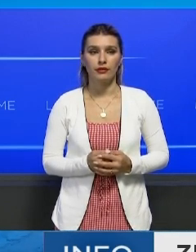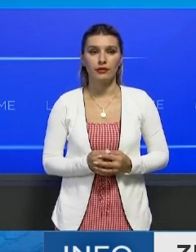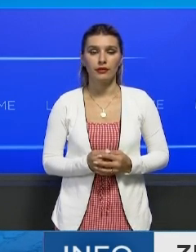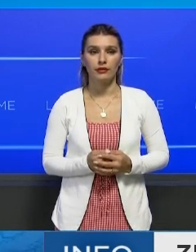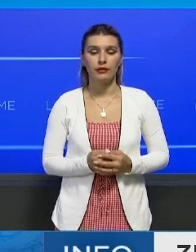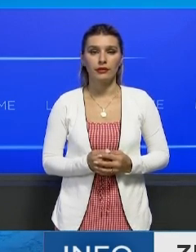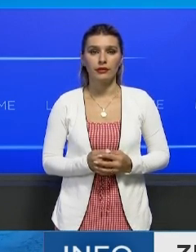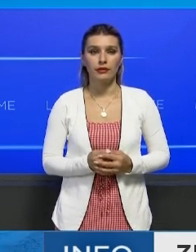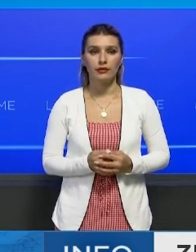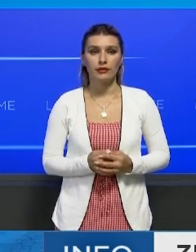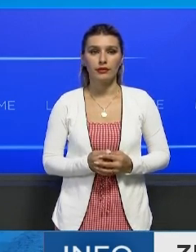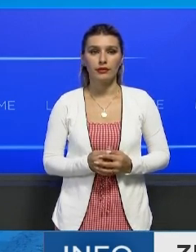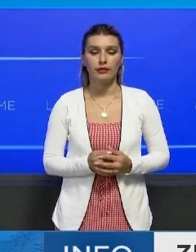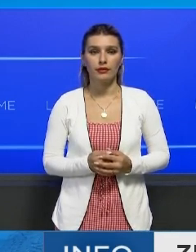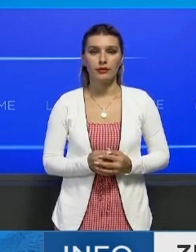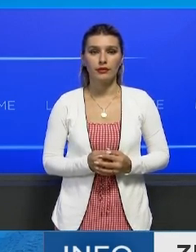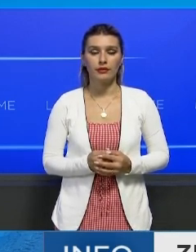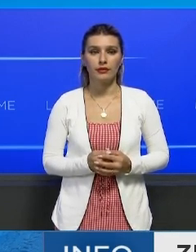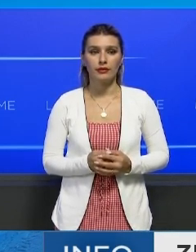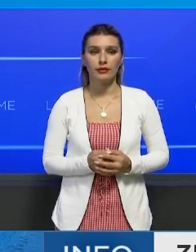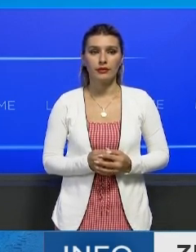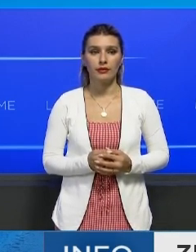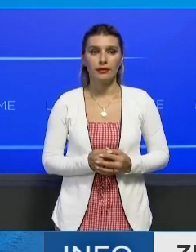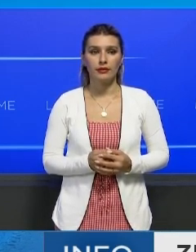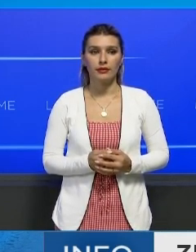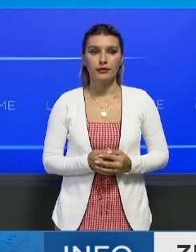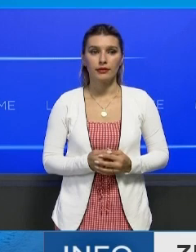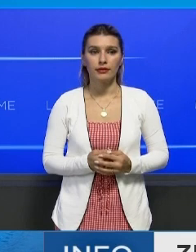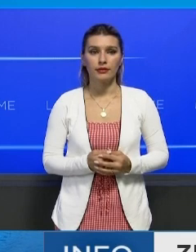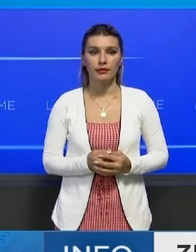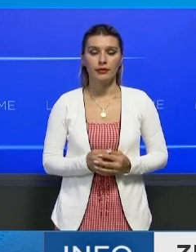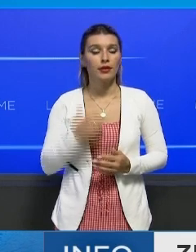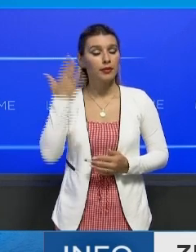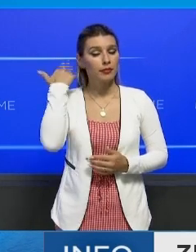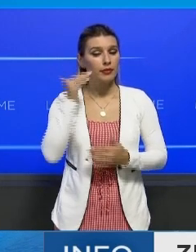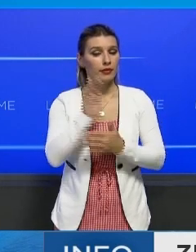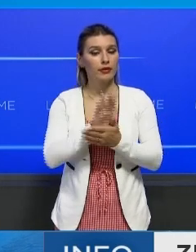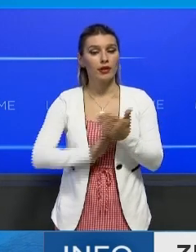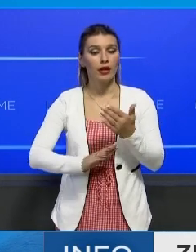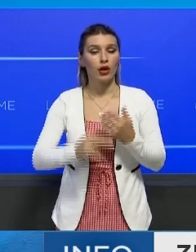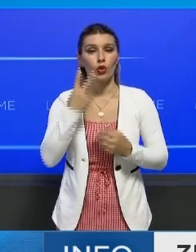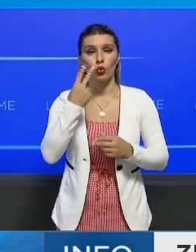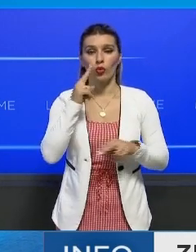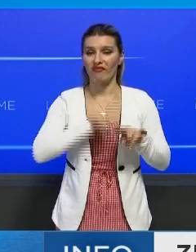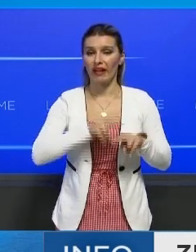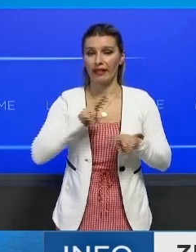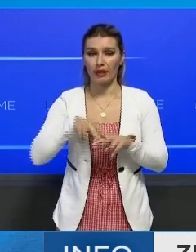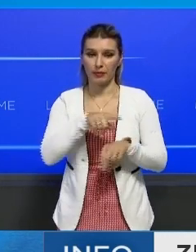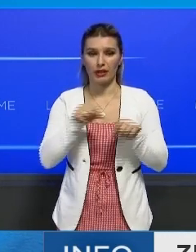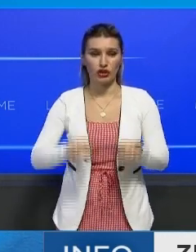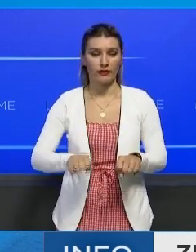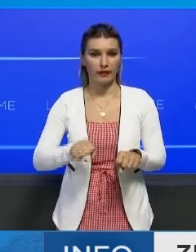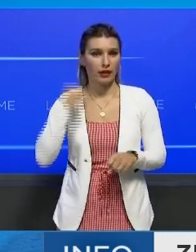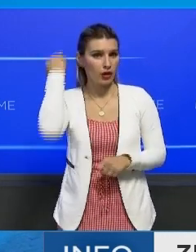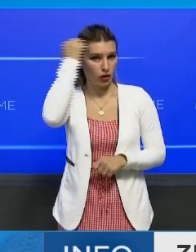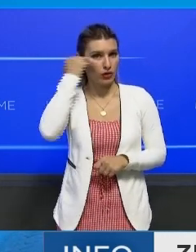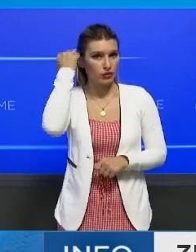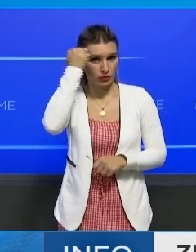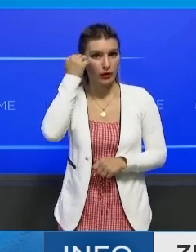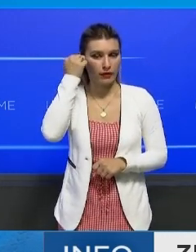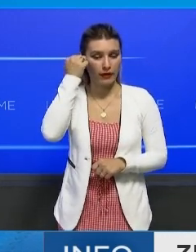veturave që mbajnë akronimet e qytetit të Kosovës. Që prej marrjes dy vendimeve shumë të rëndësishme të qeverisë së Republikës së